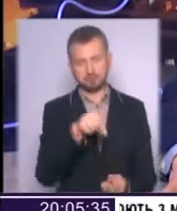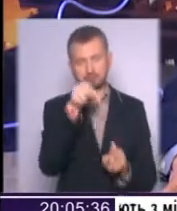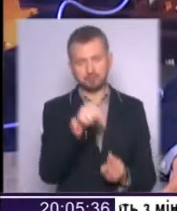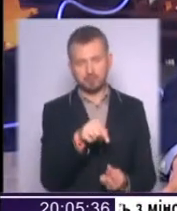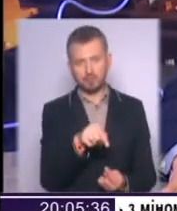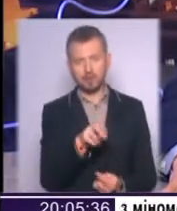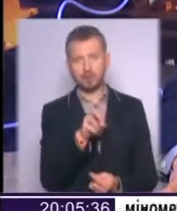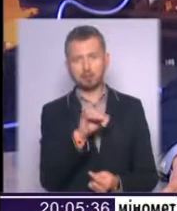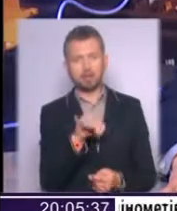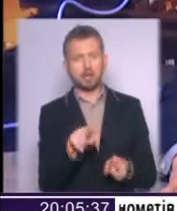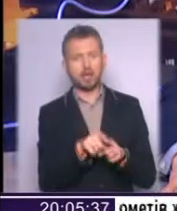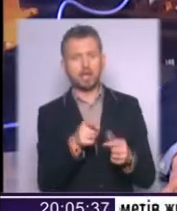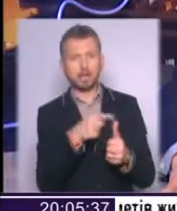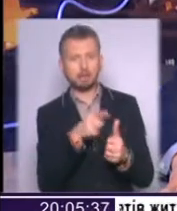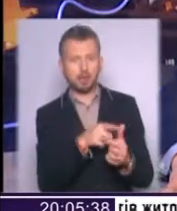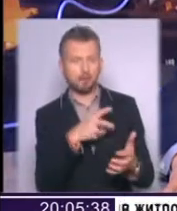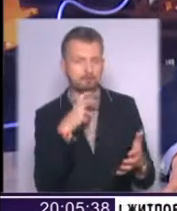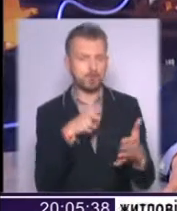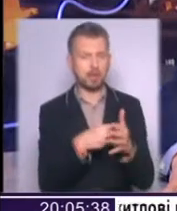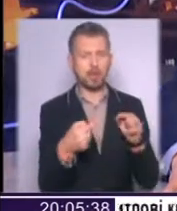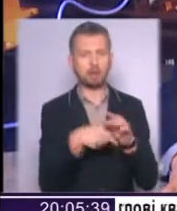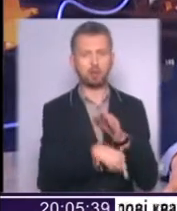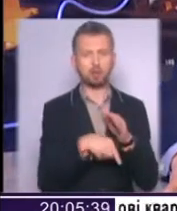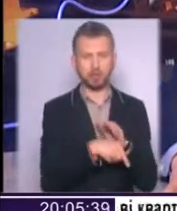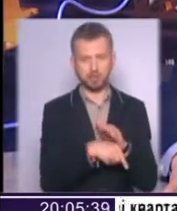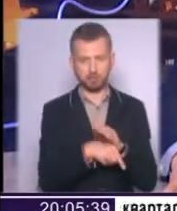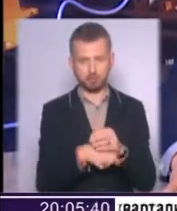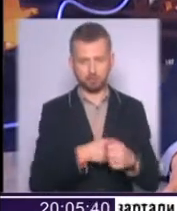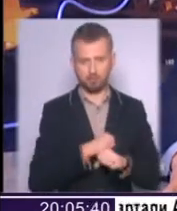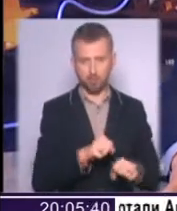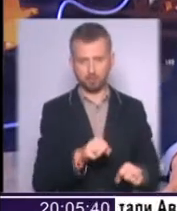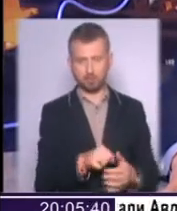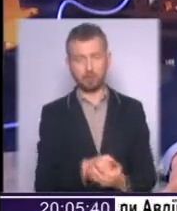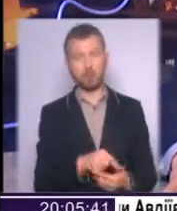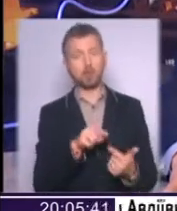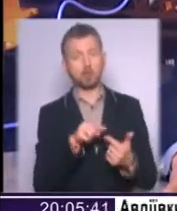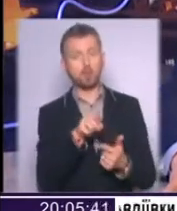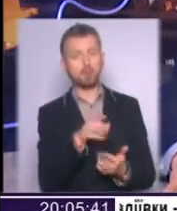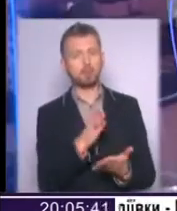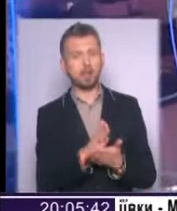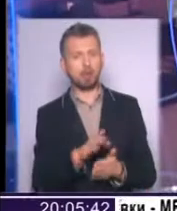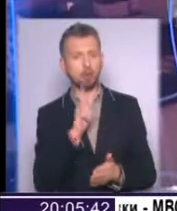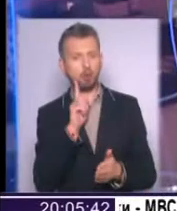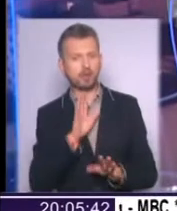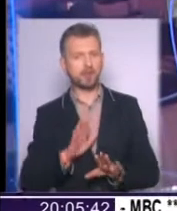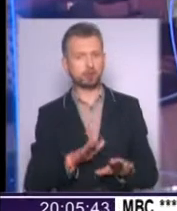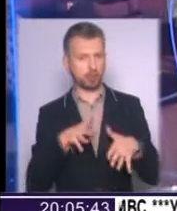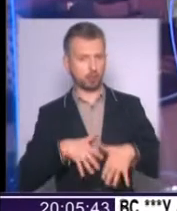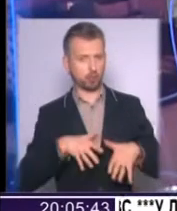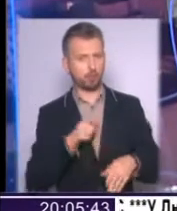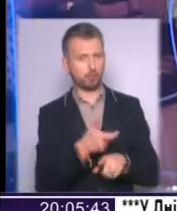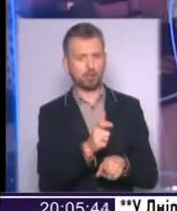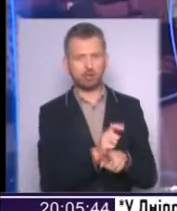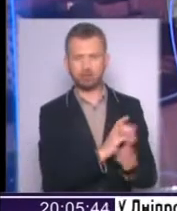ім'я було вписане певними такими антикорупційними подвигами. Це перше. Друге, так само там є молоді заступники грузини. Вони дуже методично